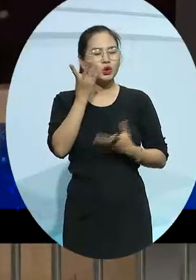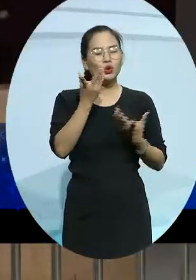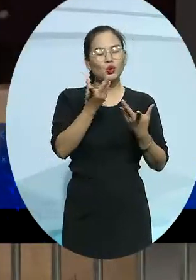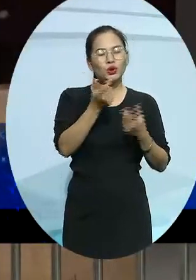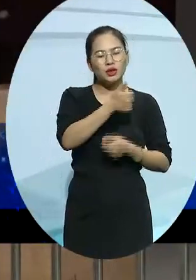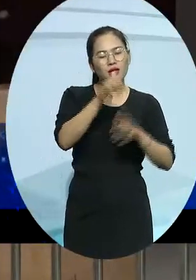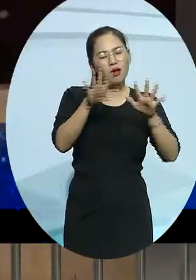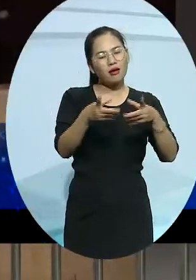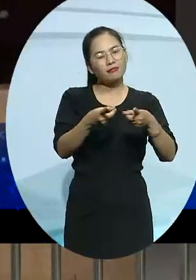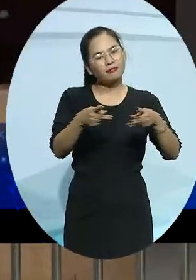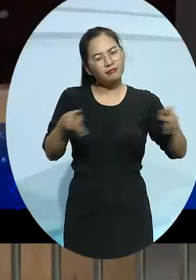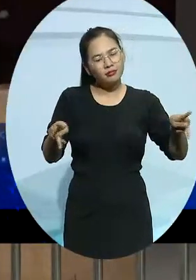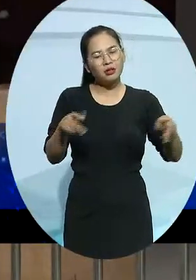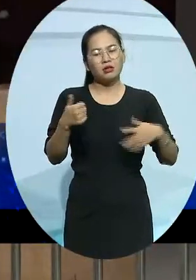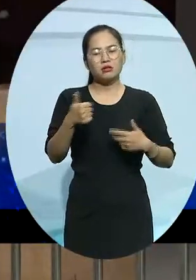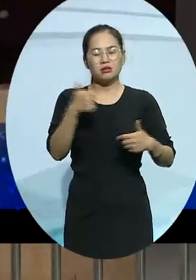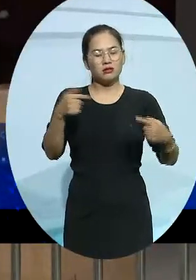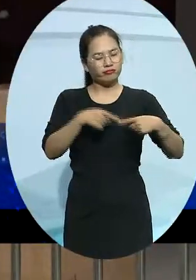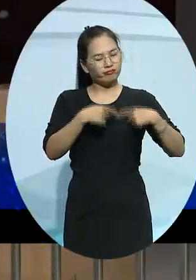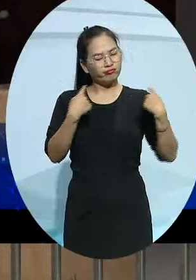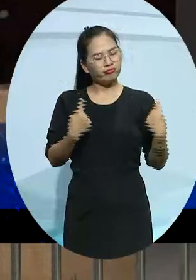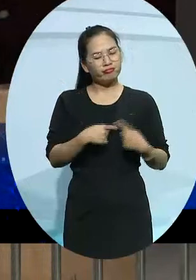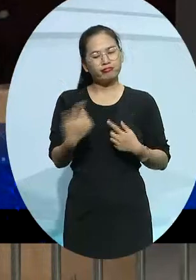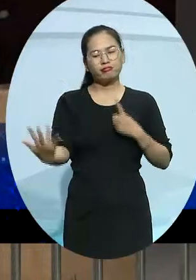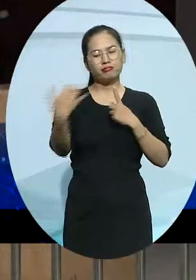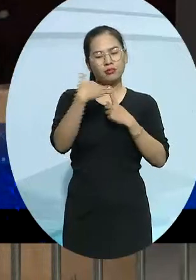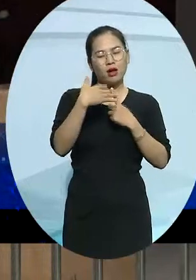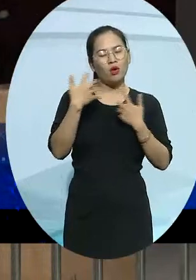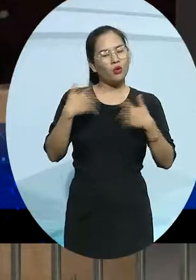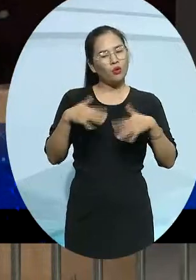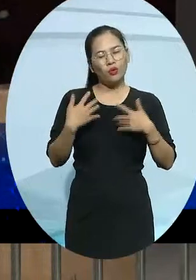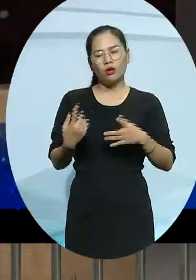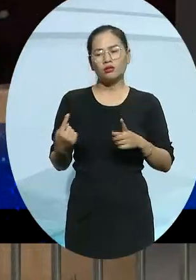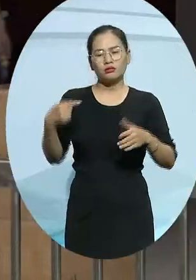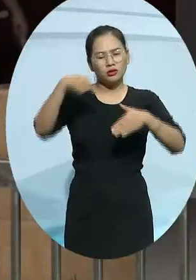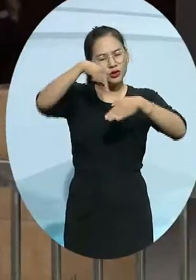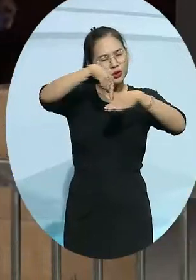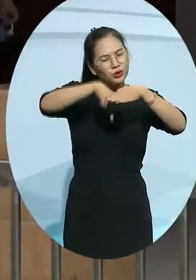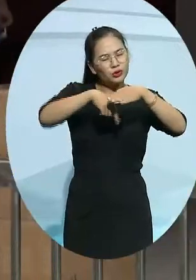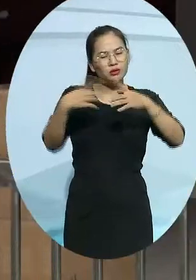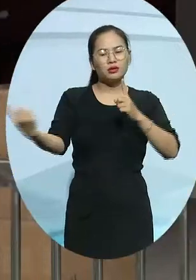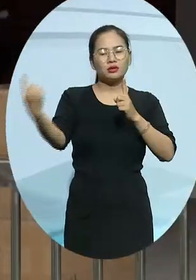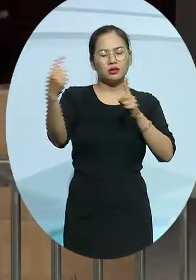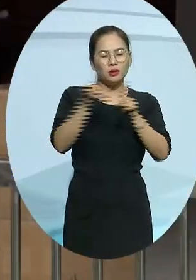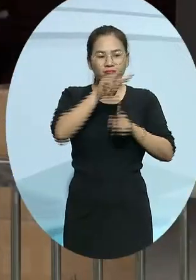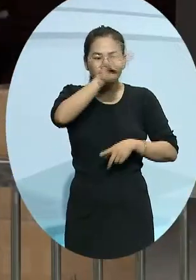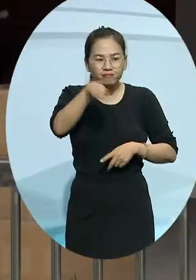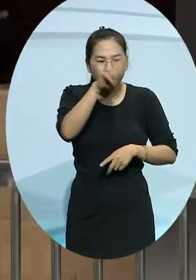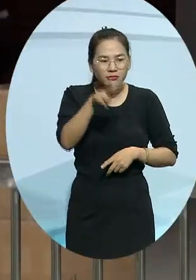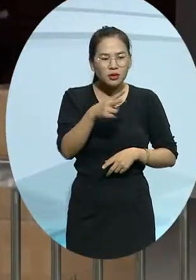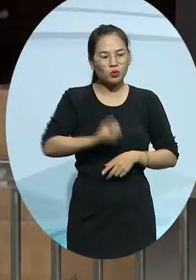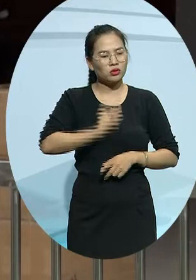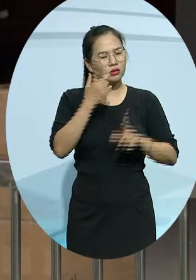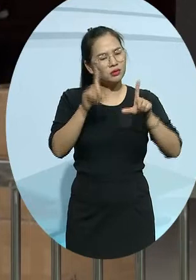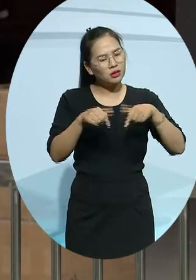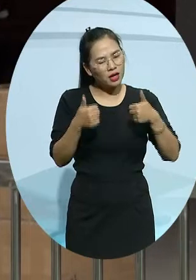nhà hảo tâm này rất là, phải nói rằng là đi sâu vào cái đời sống của các bé